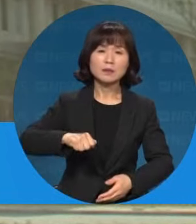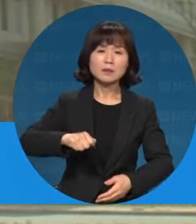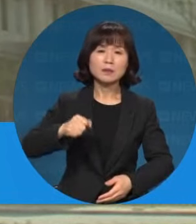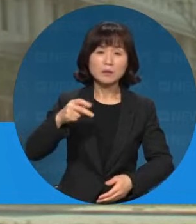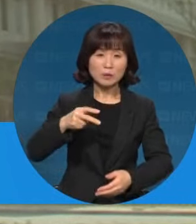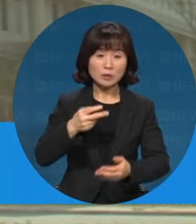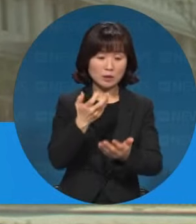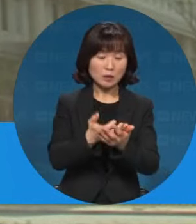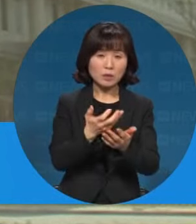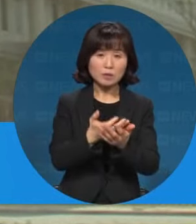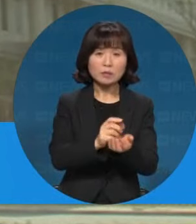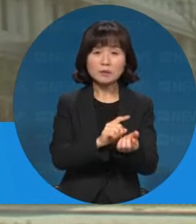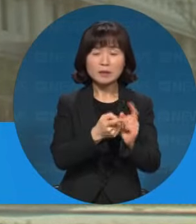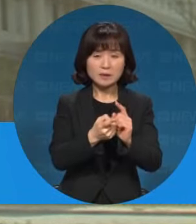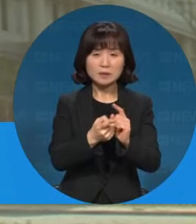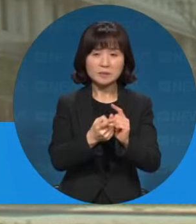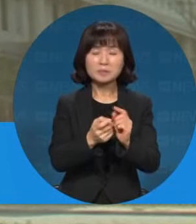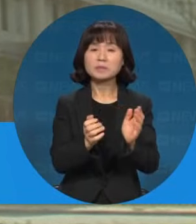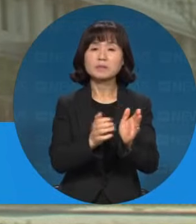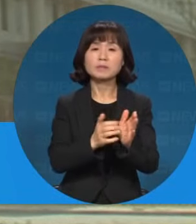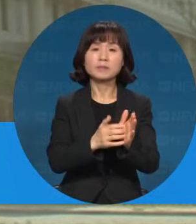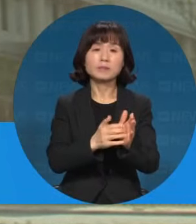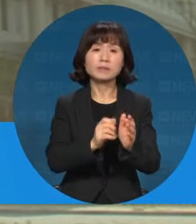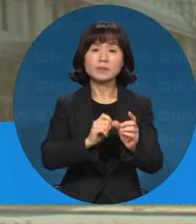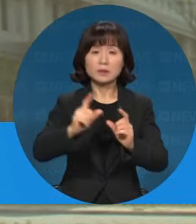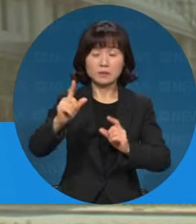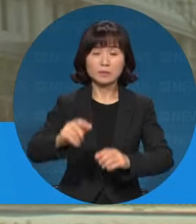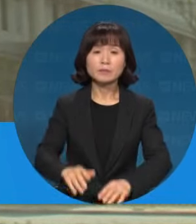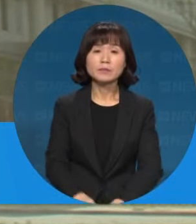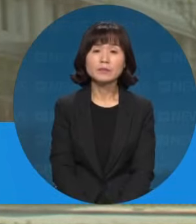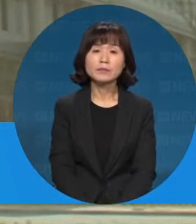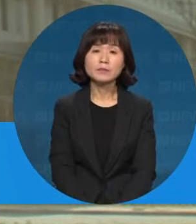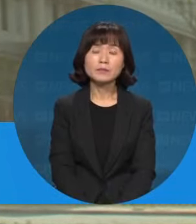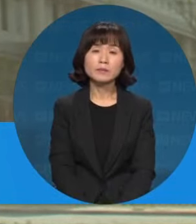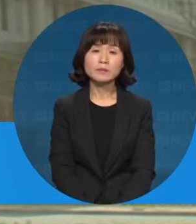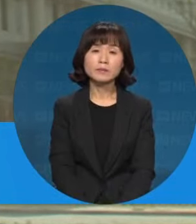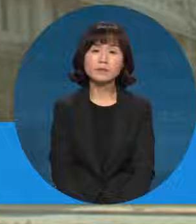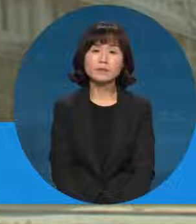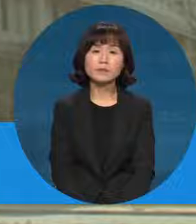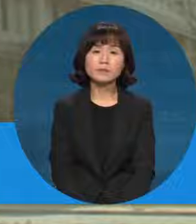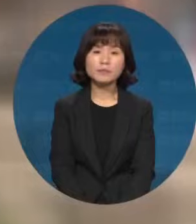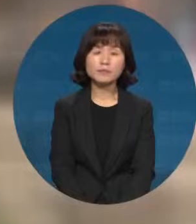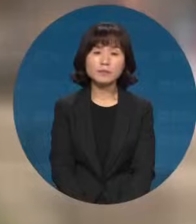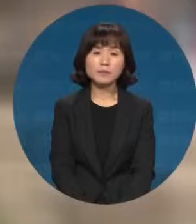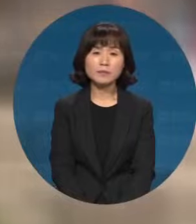서면으로 대체하는 경우가 많았던 것으로 나타났습니다. 송석환 기자입니다.